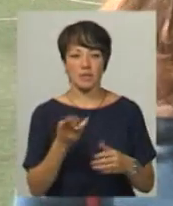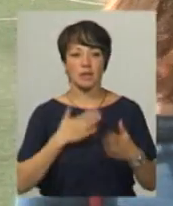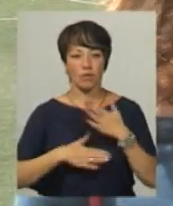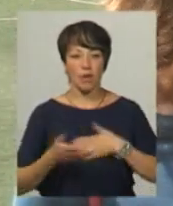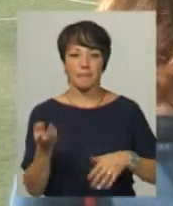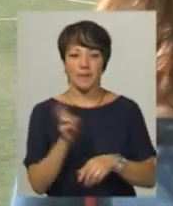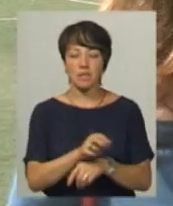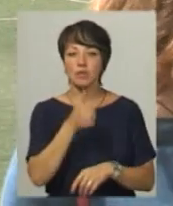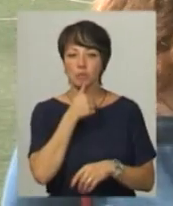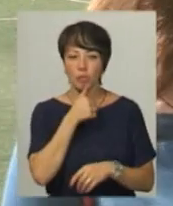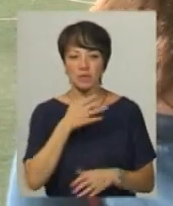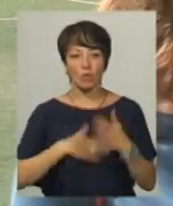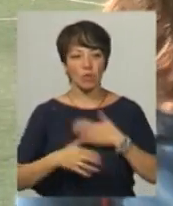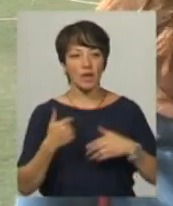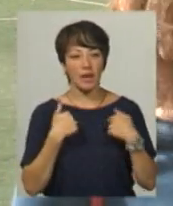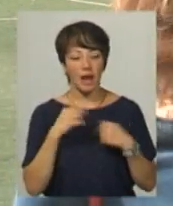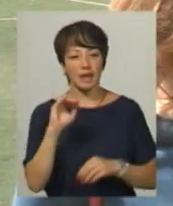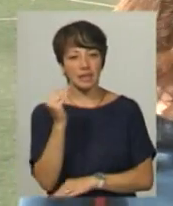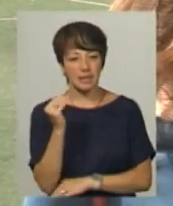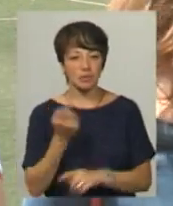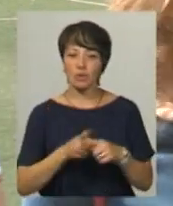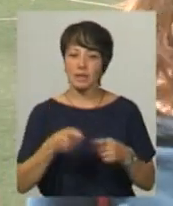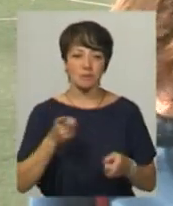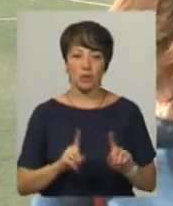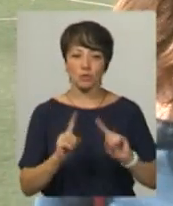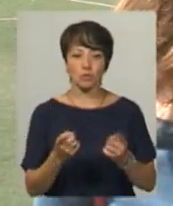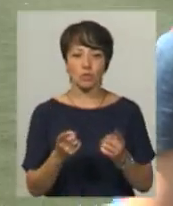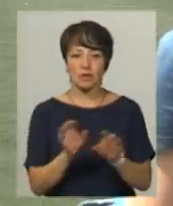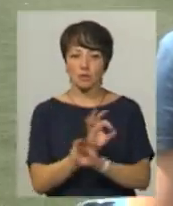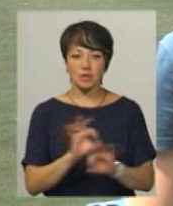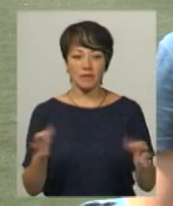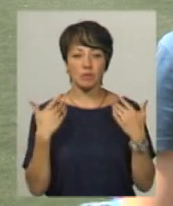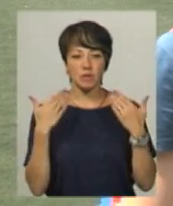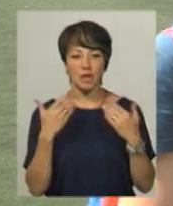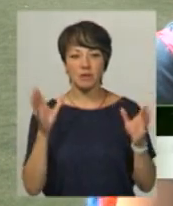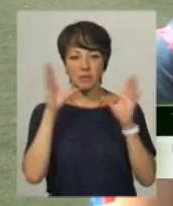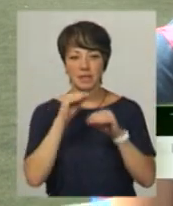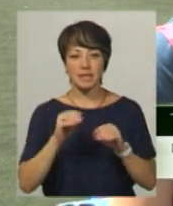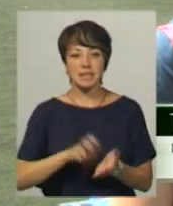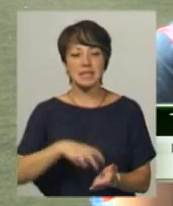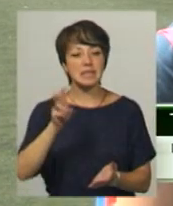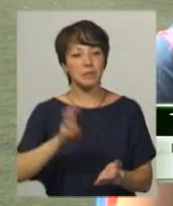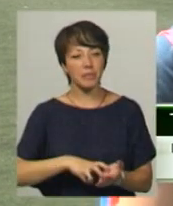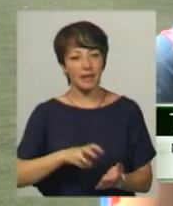Прийшли, спробували, задоволені і я, і дитина, то насправді це дуже крутий відпочинок. Найбільше вдалися це стрибки,